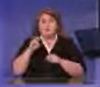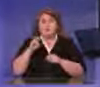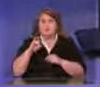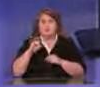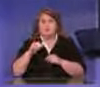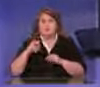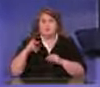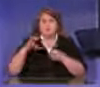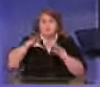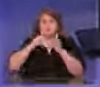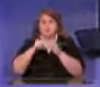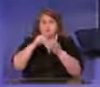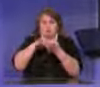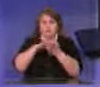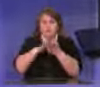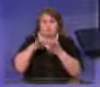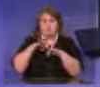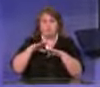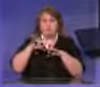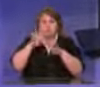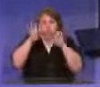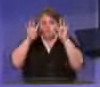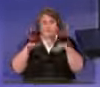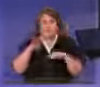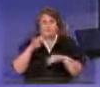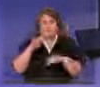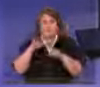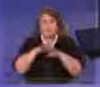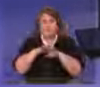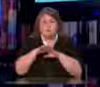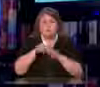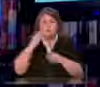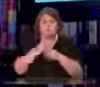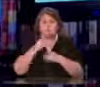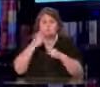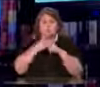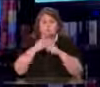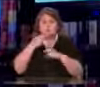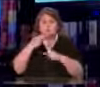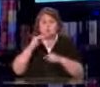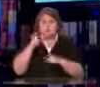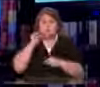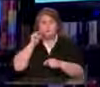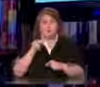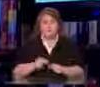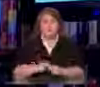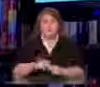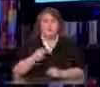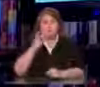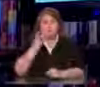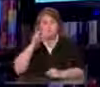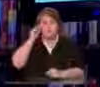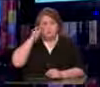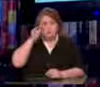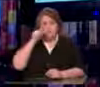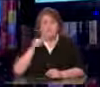в этой таблице, где показаны небольшая погрешность знаком плюс и минус. Двое